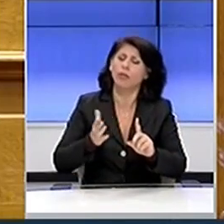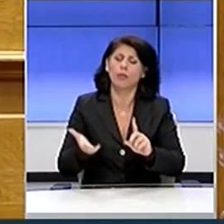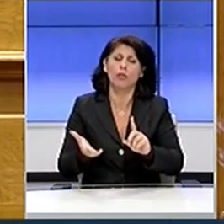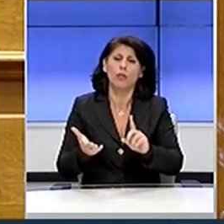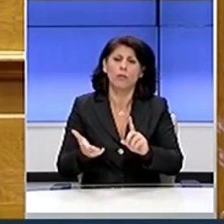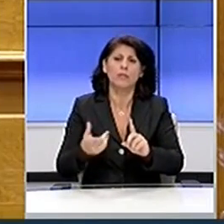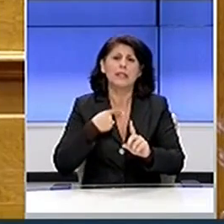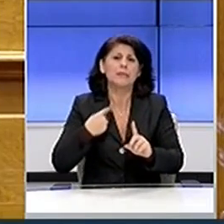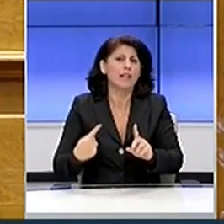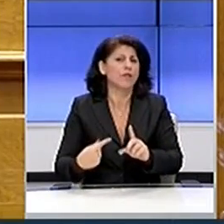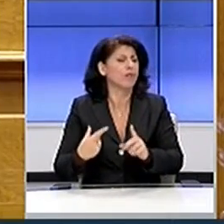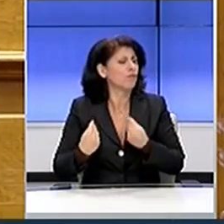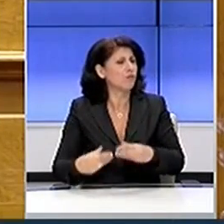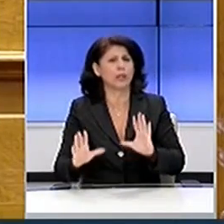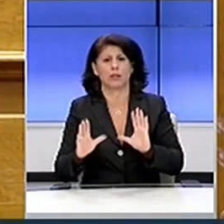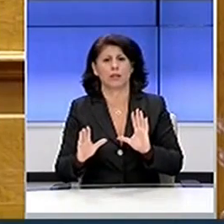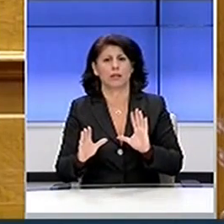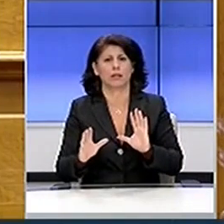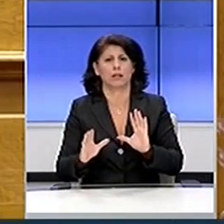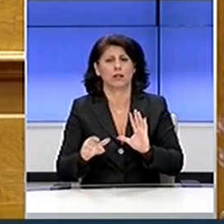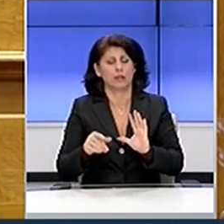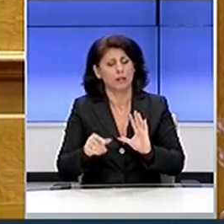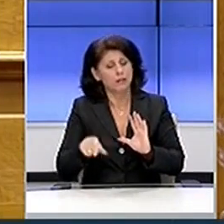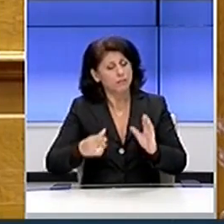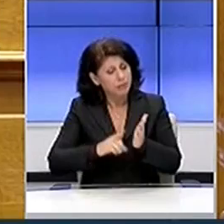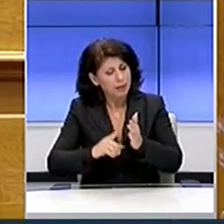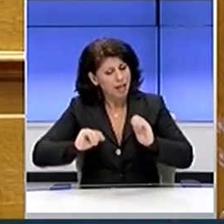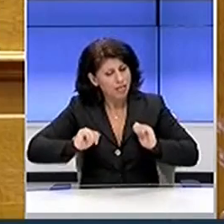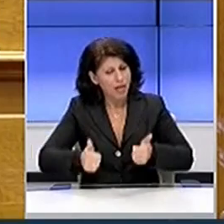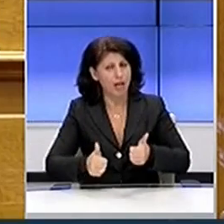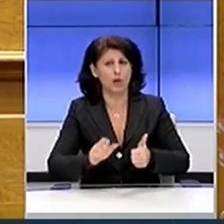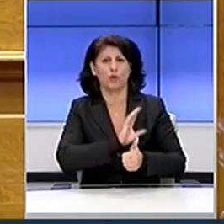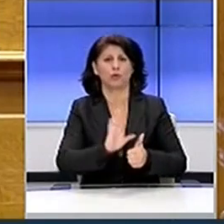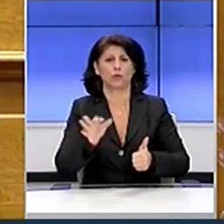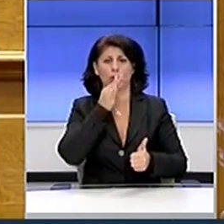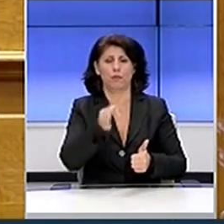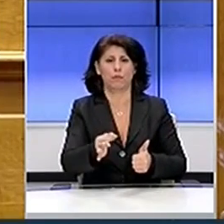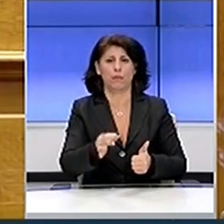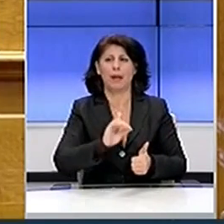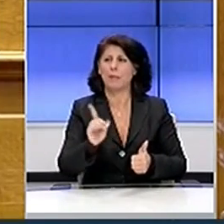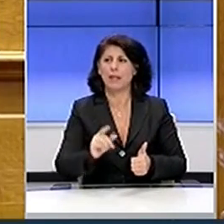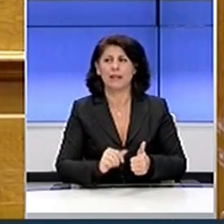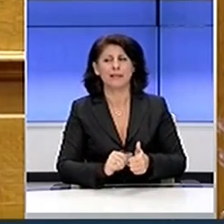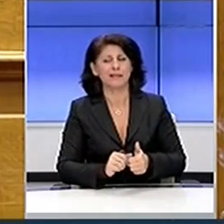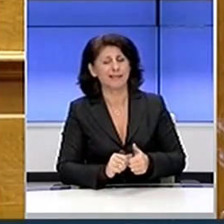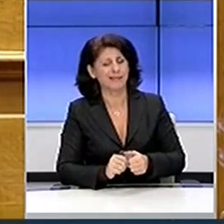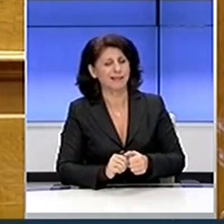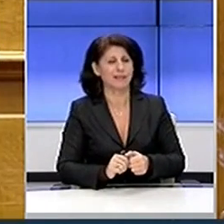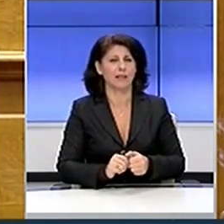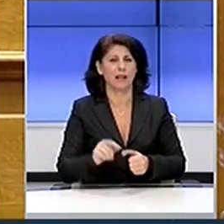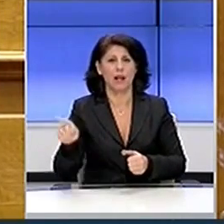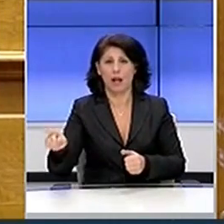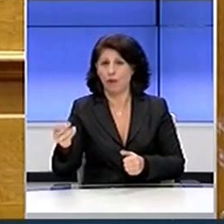το αναγνωρίσουμε αυτό. Να το αναγνωρίσουμε με θάρρος. Να μην κλείνουμε το μάτι σε κάποιους οι οποίοι με